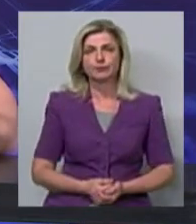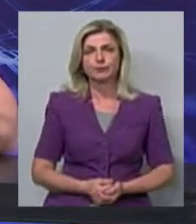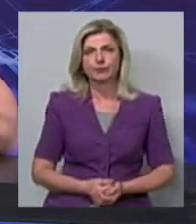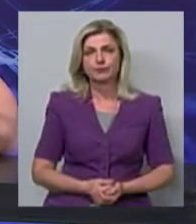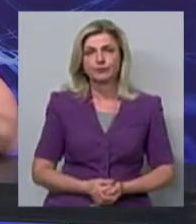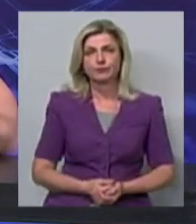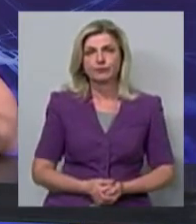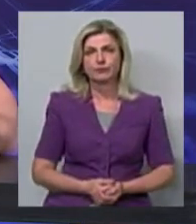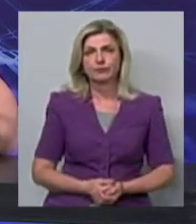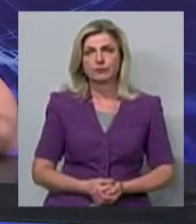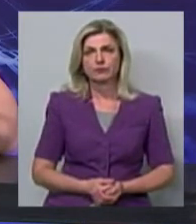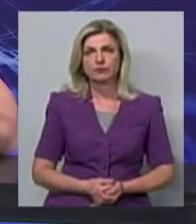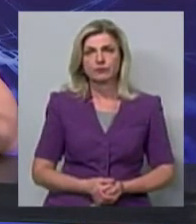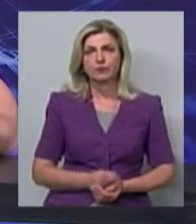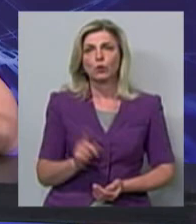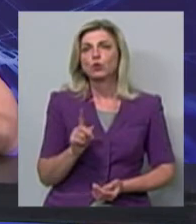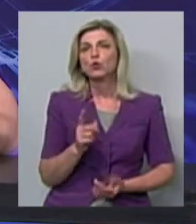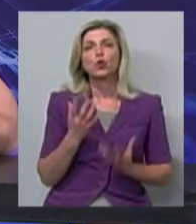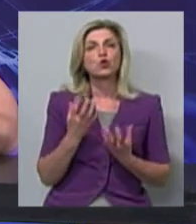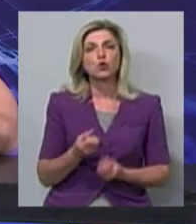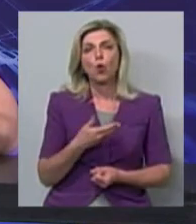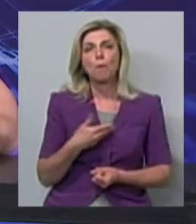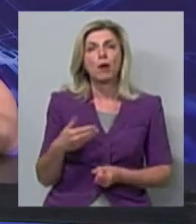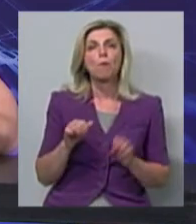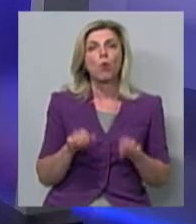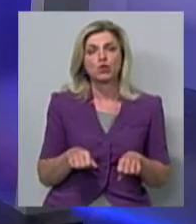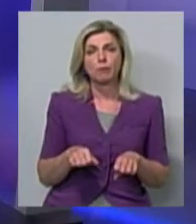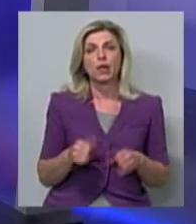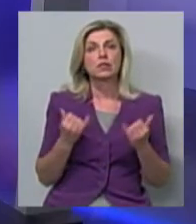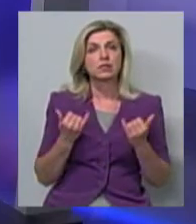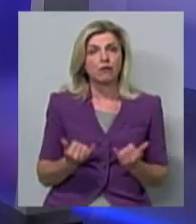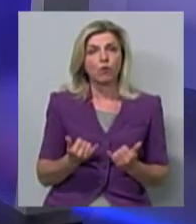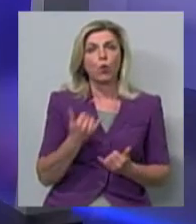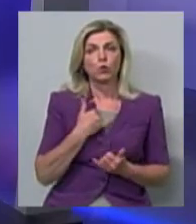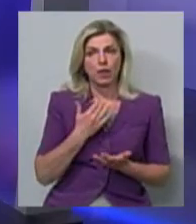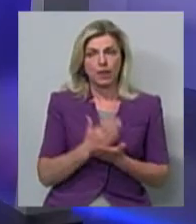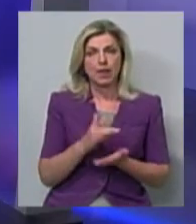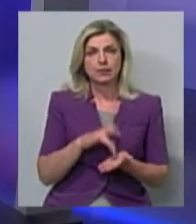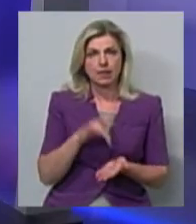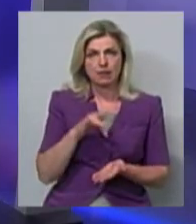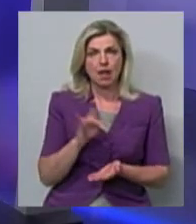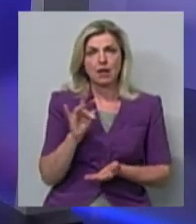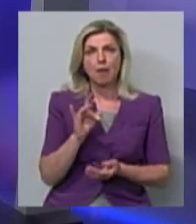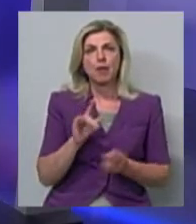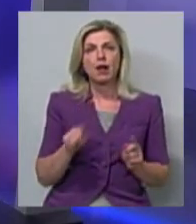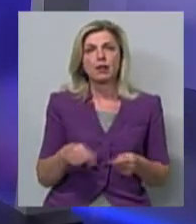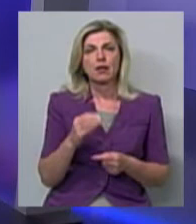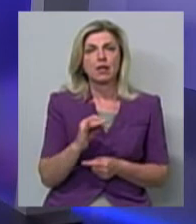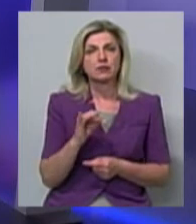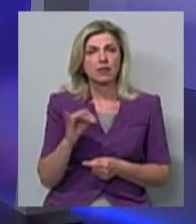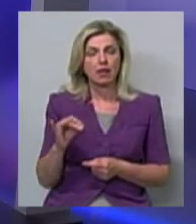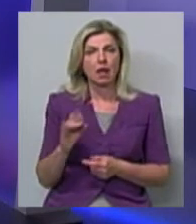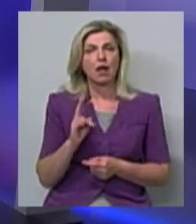Поэтому что еще мы можем? На сегодняшний день у нас есть центр реабилитации. К сожалению,